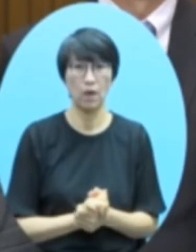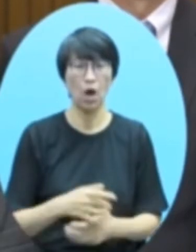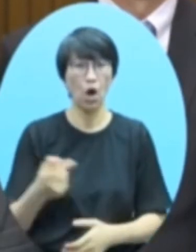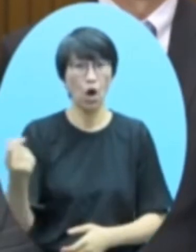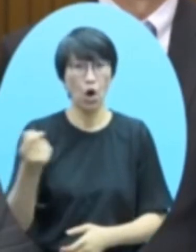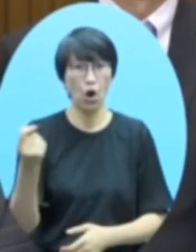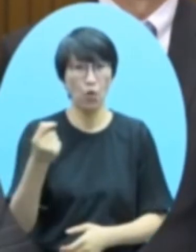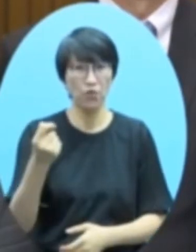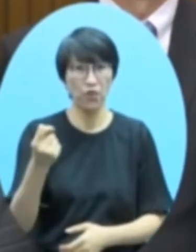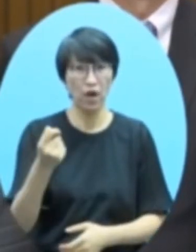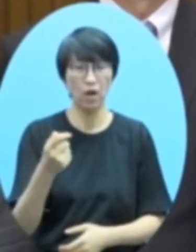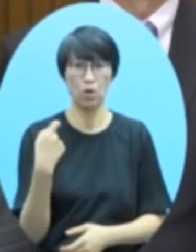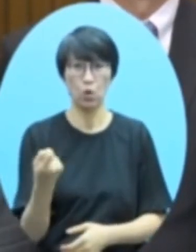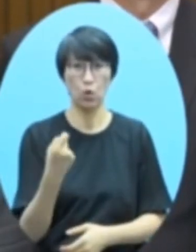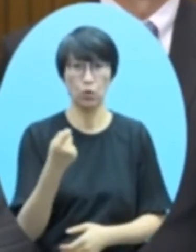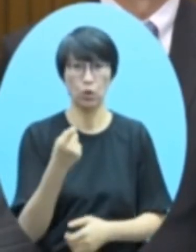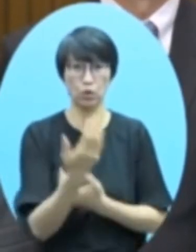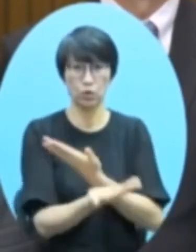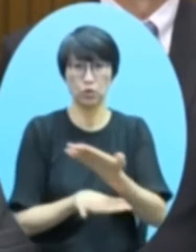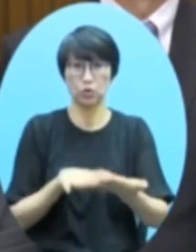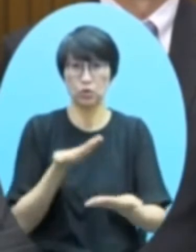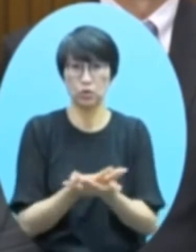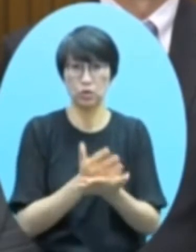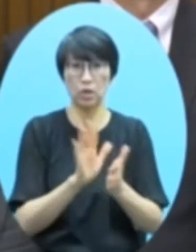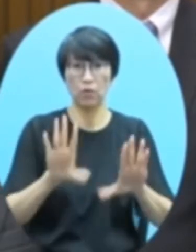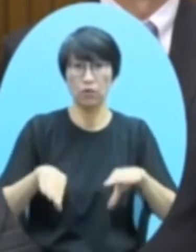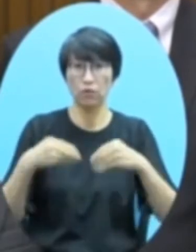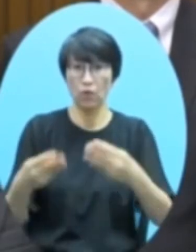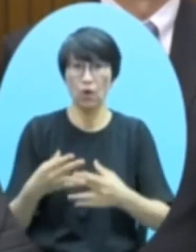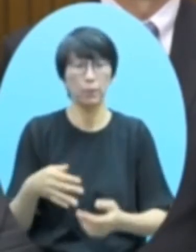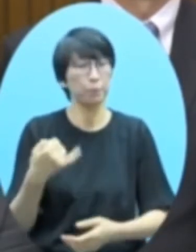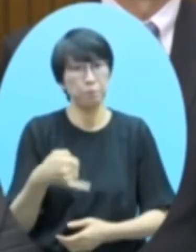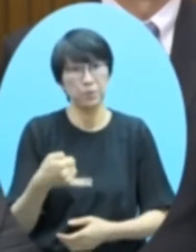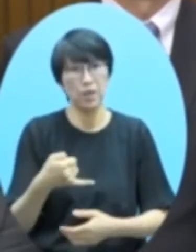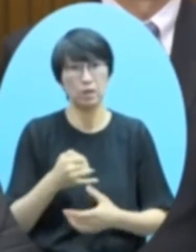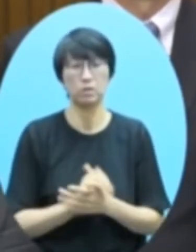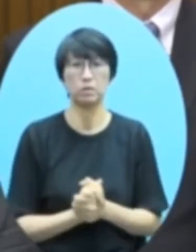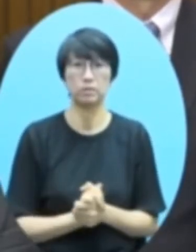可以容易重新建立起來的。